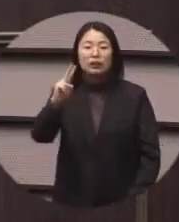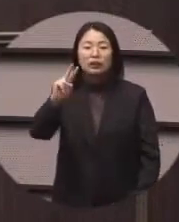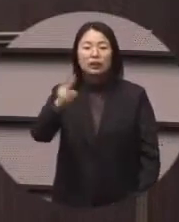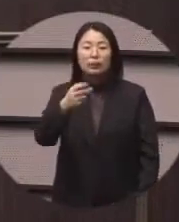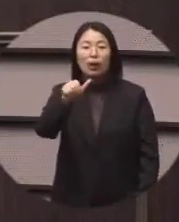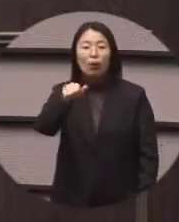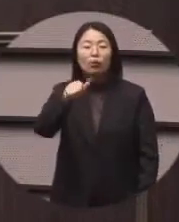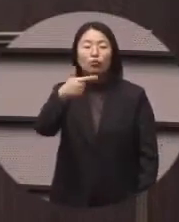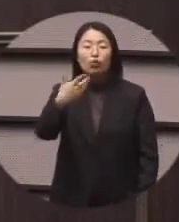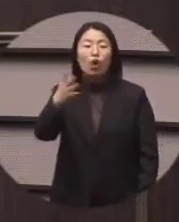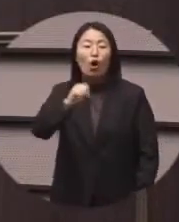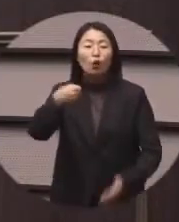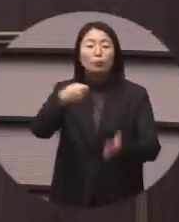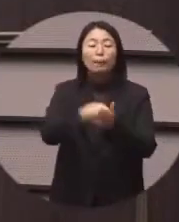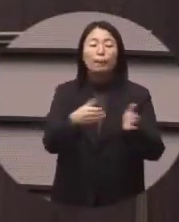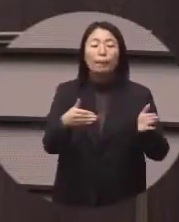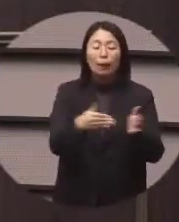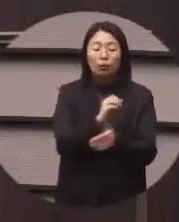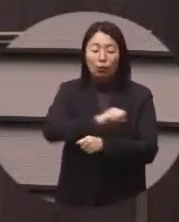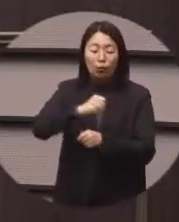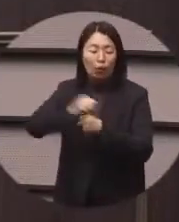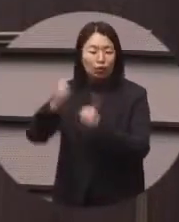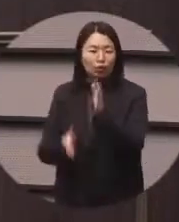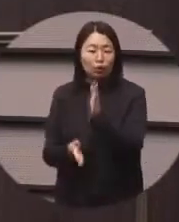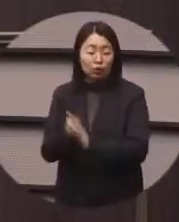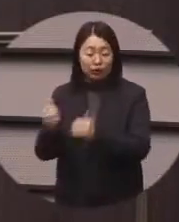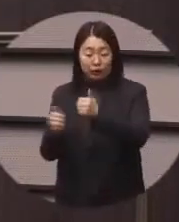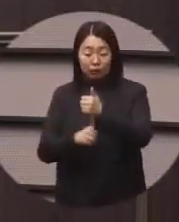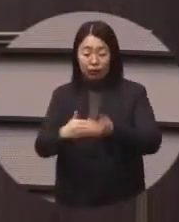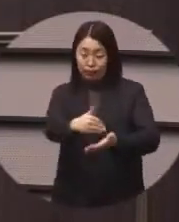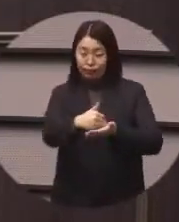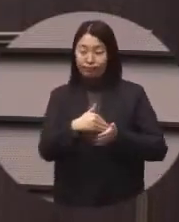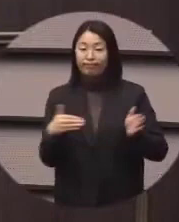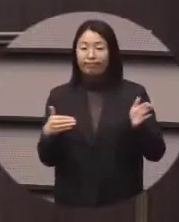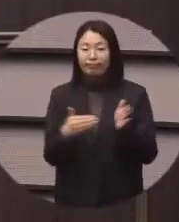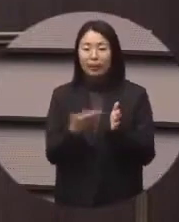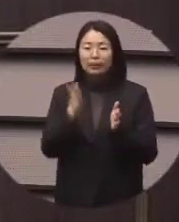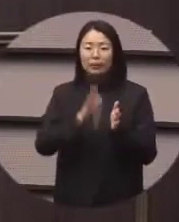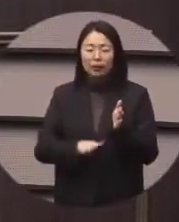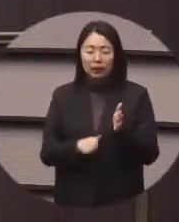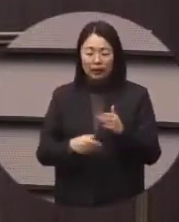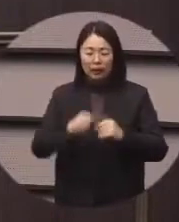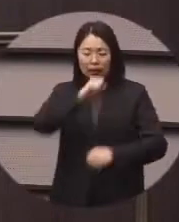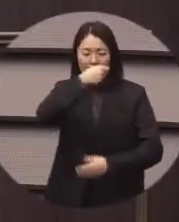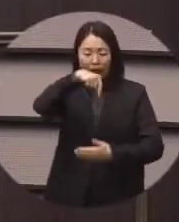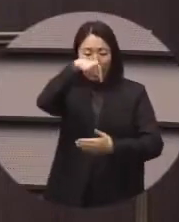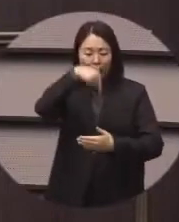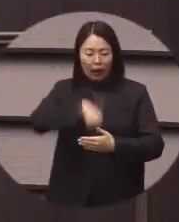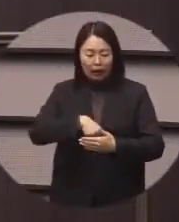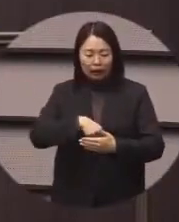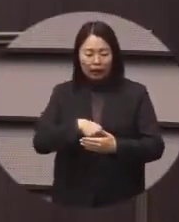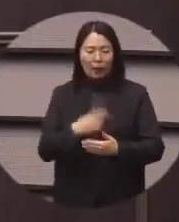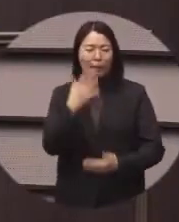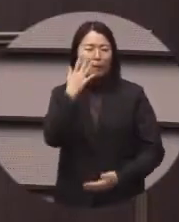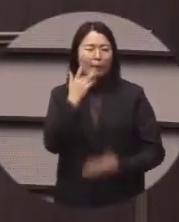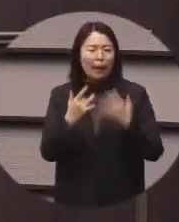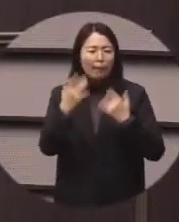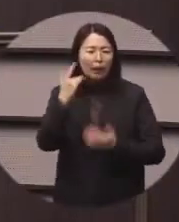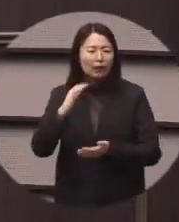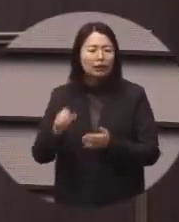256억 원을 편성해 우리 광주시 의회에 제출했지만 본 예산안에 미기재된 총